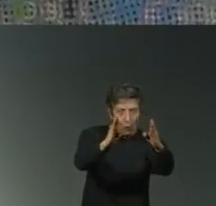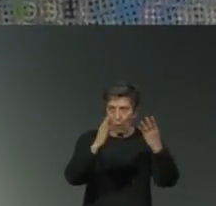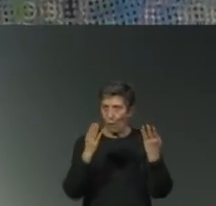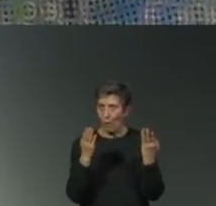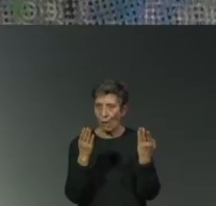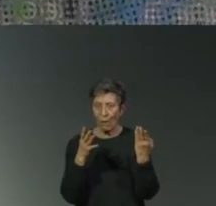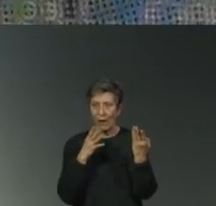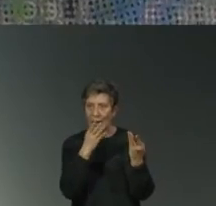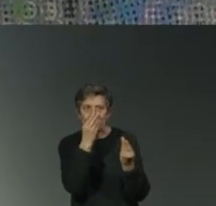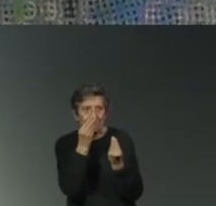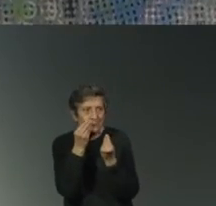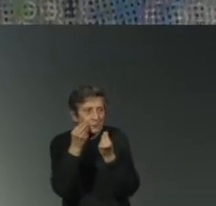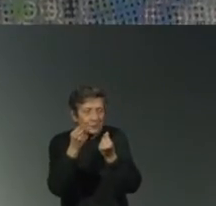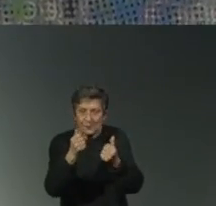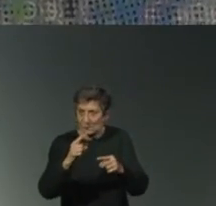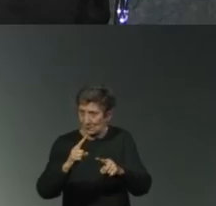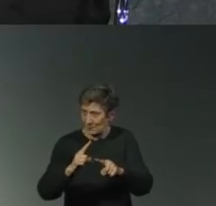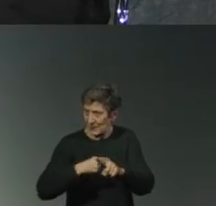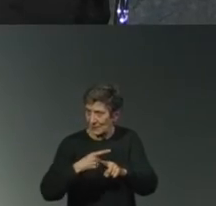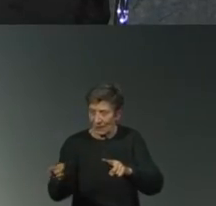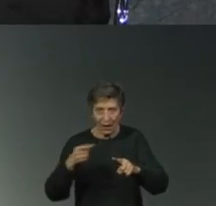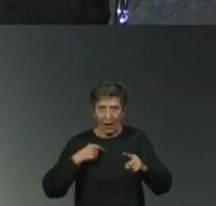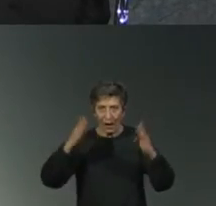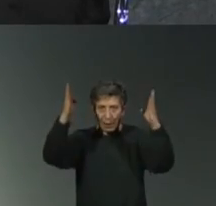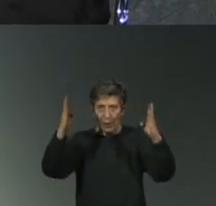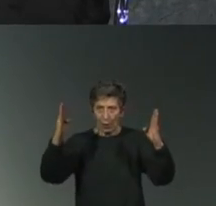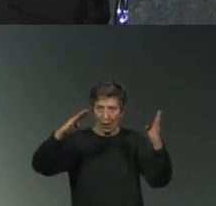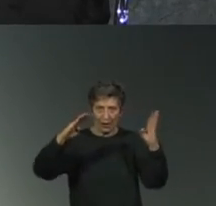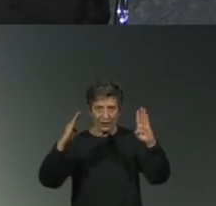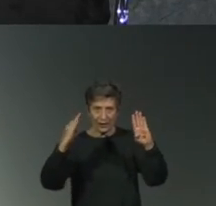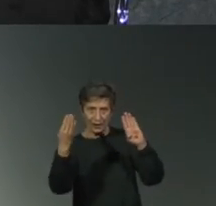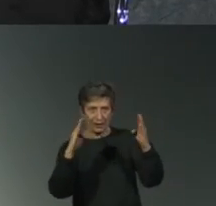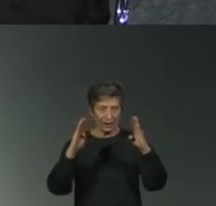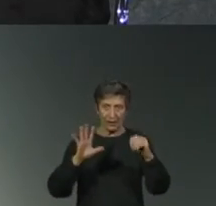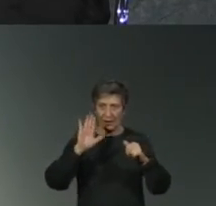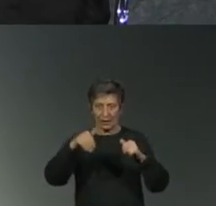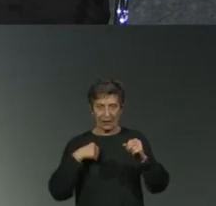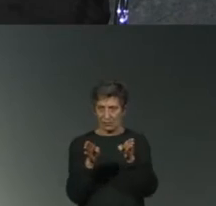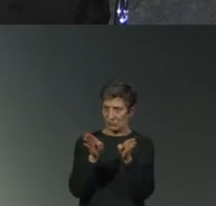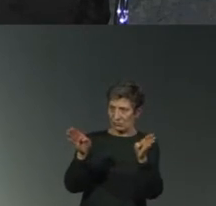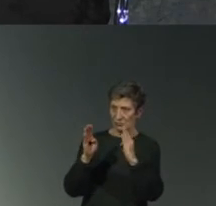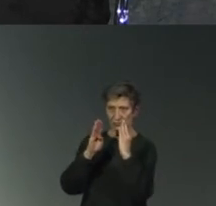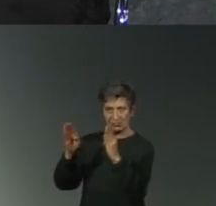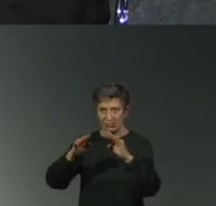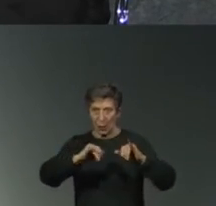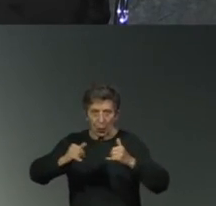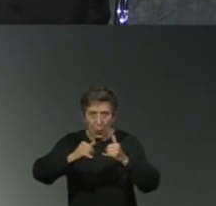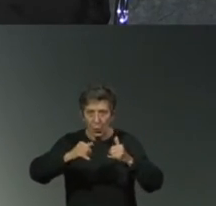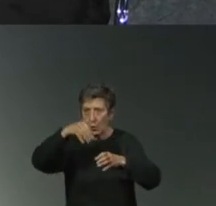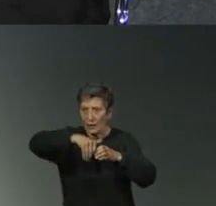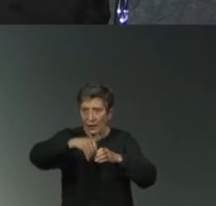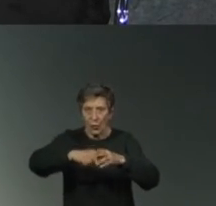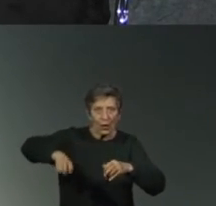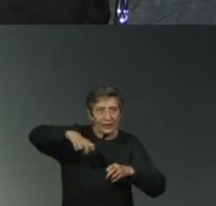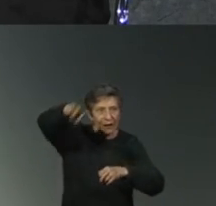parce qu'il dérègle complètement les perceptions sensorielles avec des parois inclinées, puis à un moment il y a un coude de couloir, et puis après une cour intérieure, et des